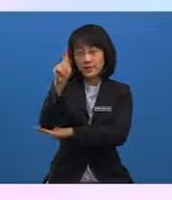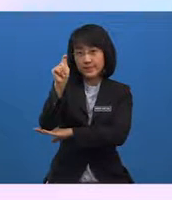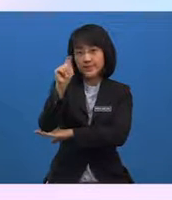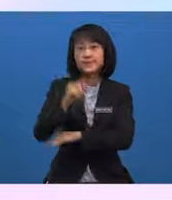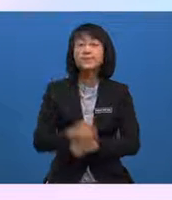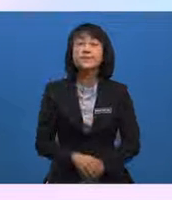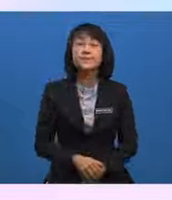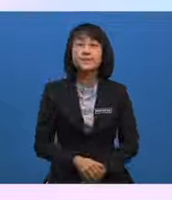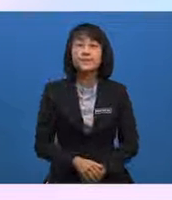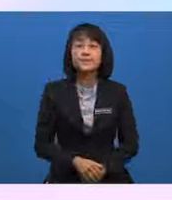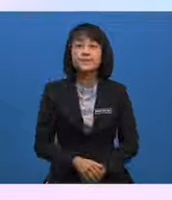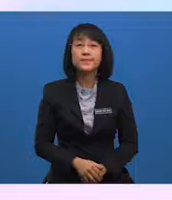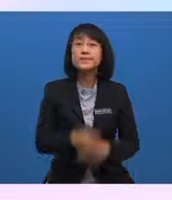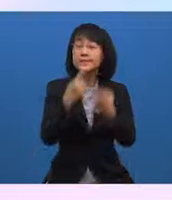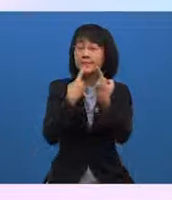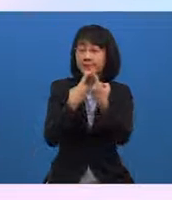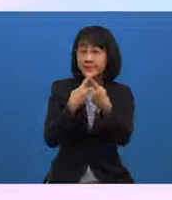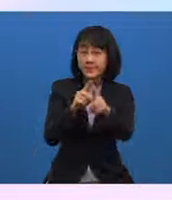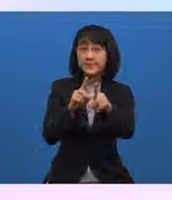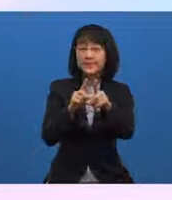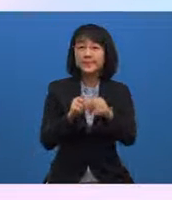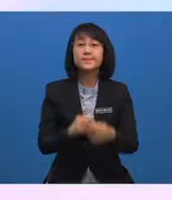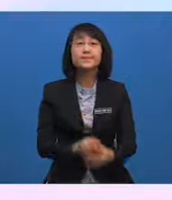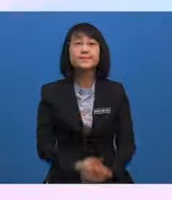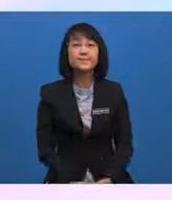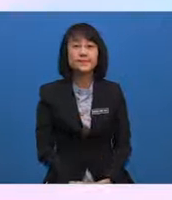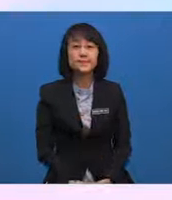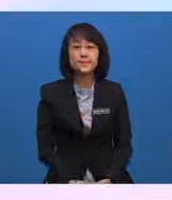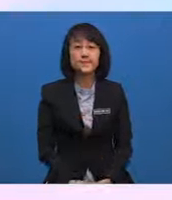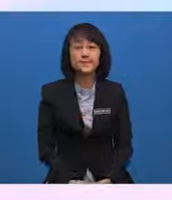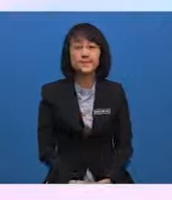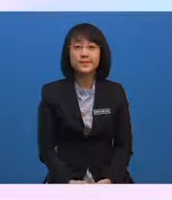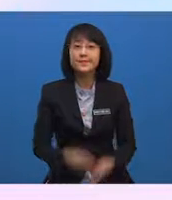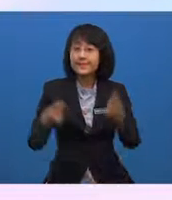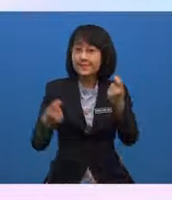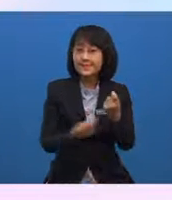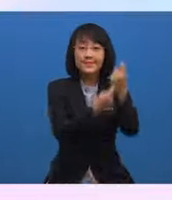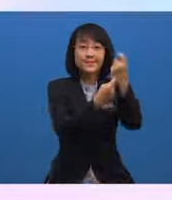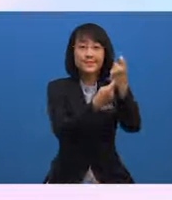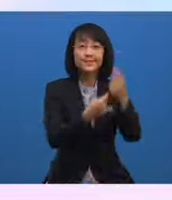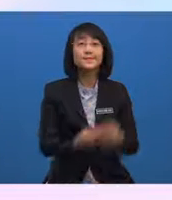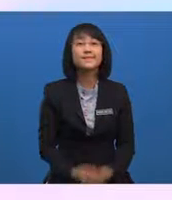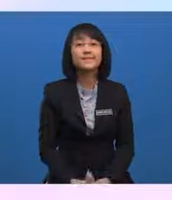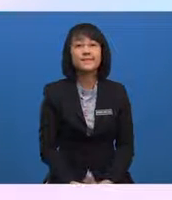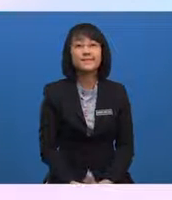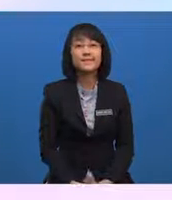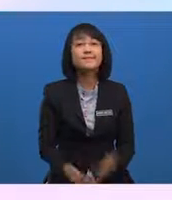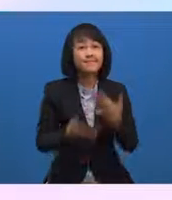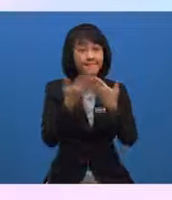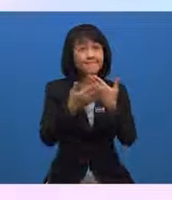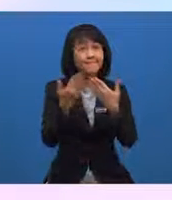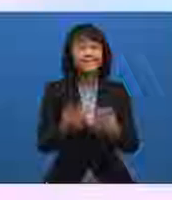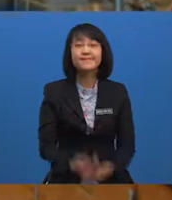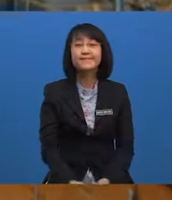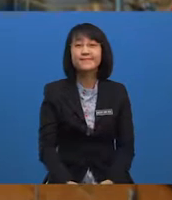Jawapannya ialah pokok bunga matahari dan pokok cili mempunyai akar tunjang. Mudah